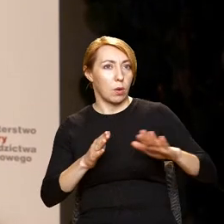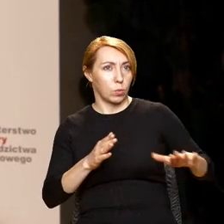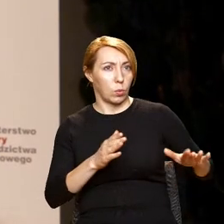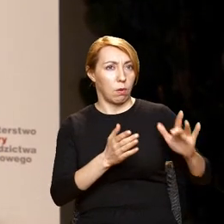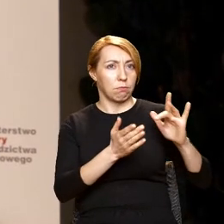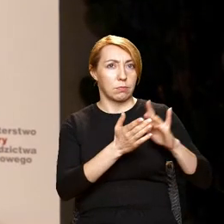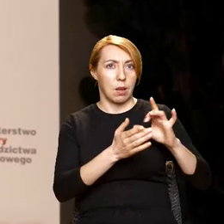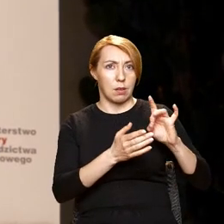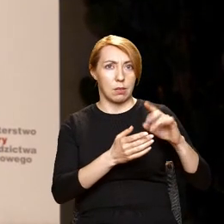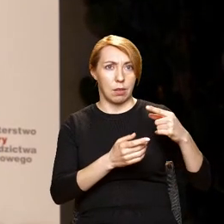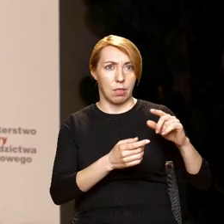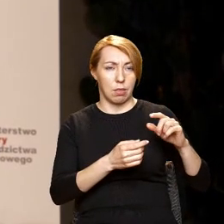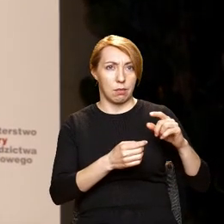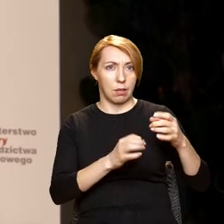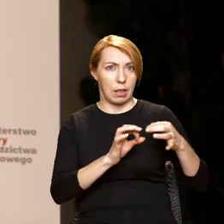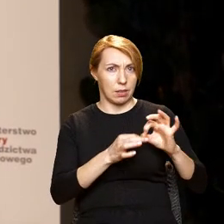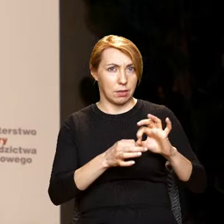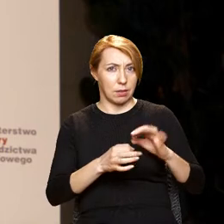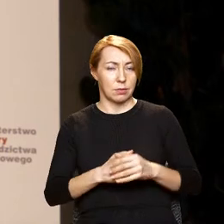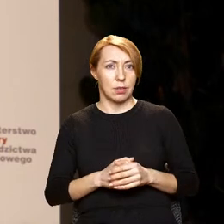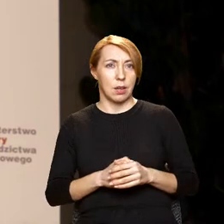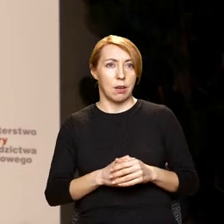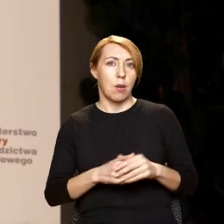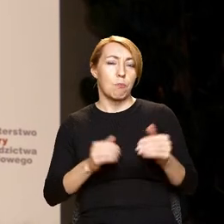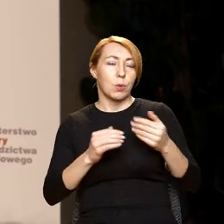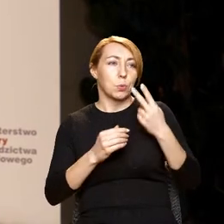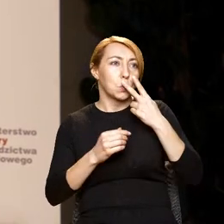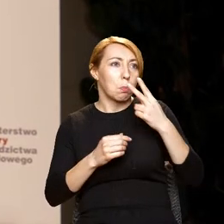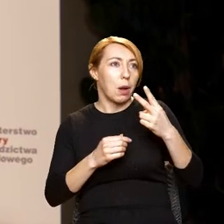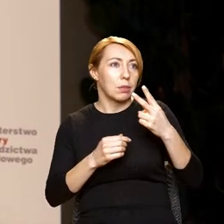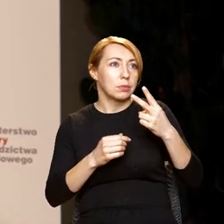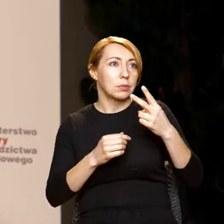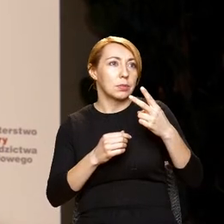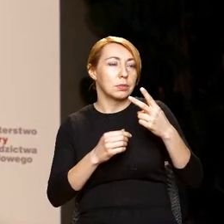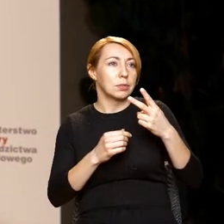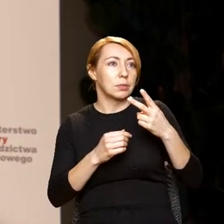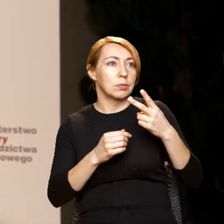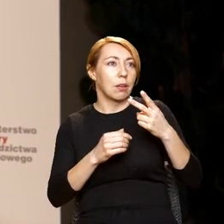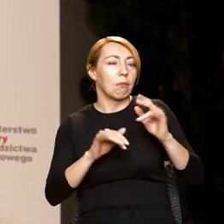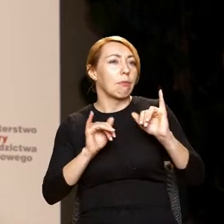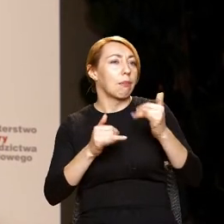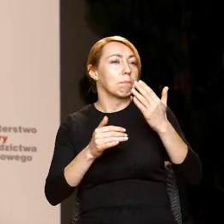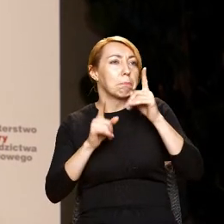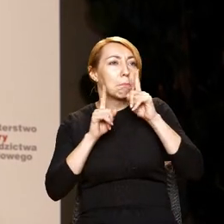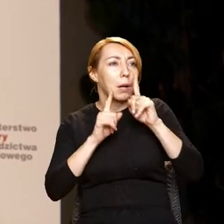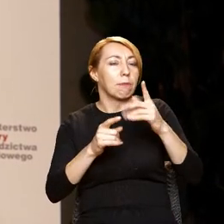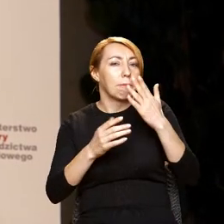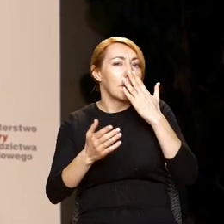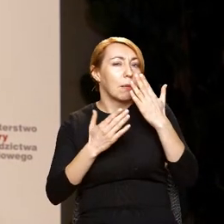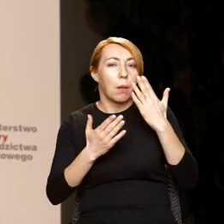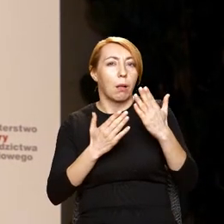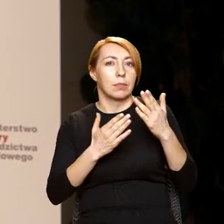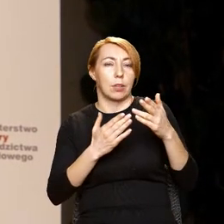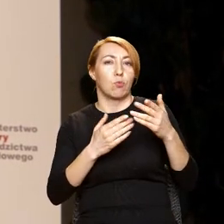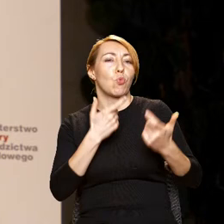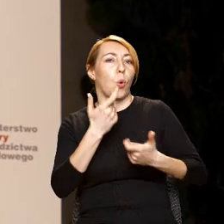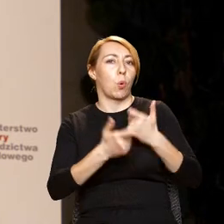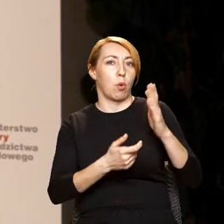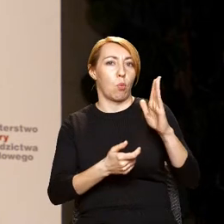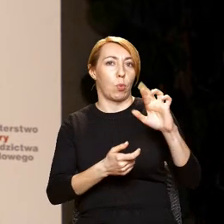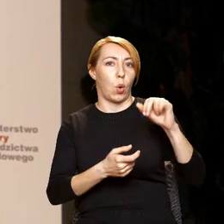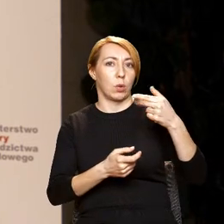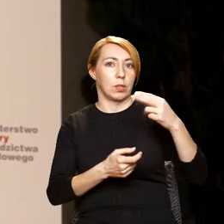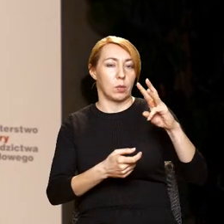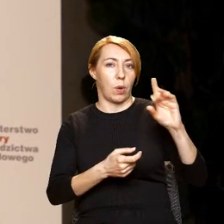i właśnie możemy zobaczyć po prostu, jak rzeczywiście wyglądało to, co robił Bronisław